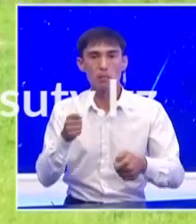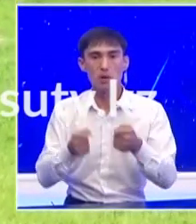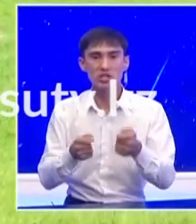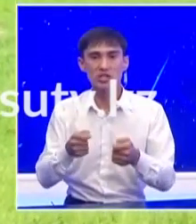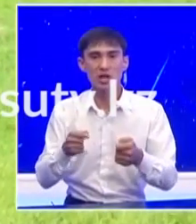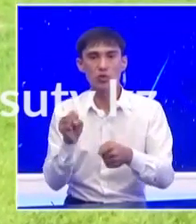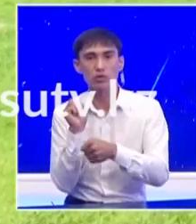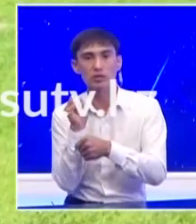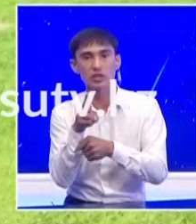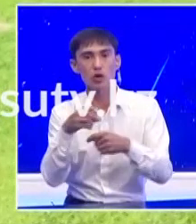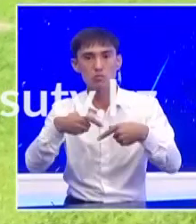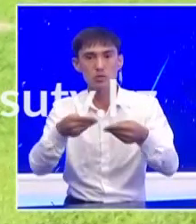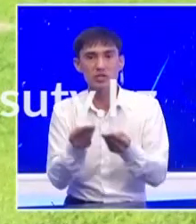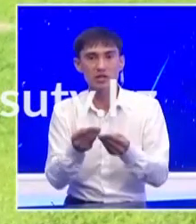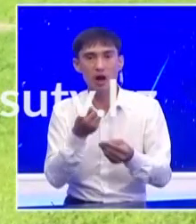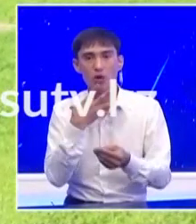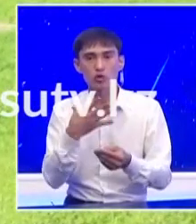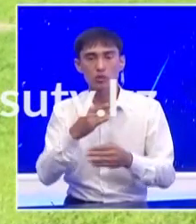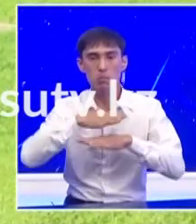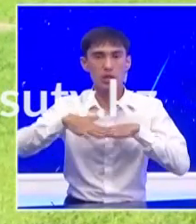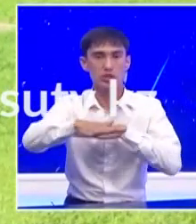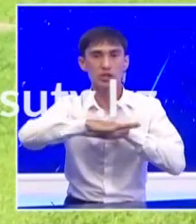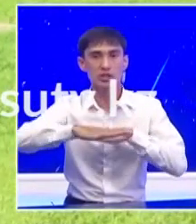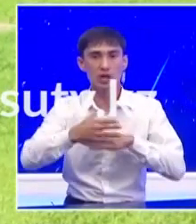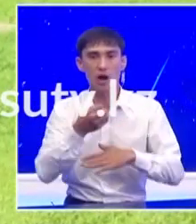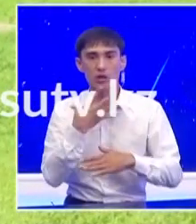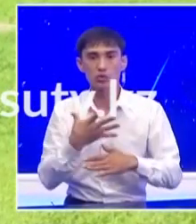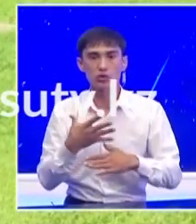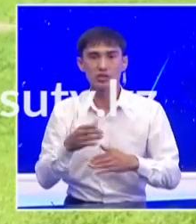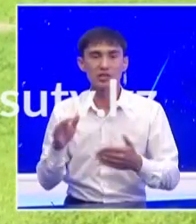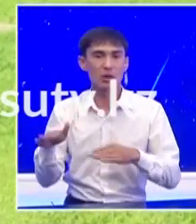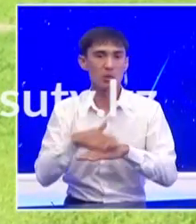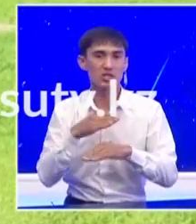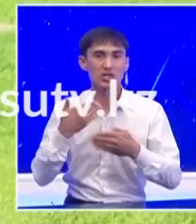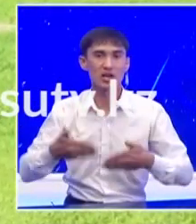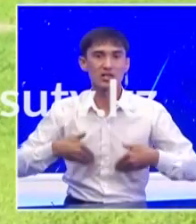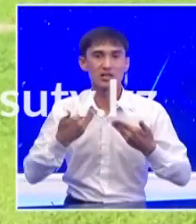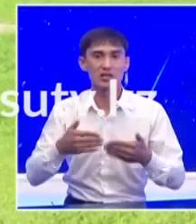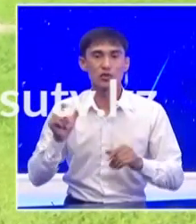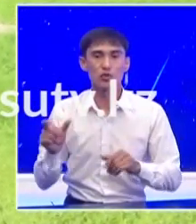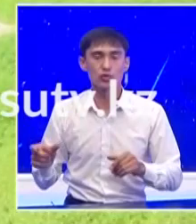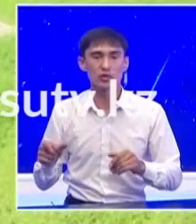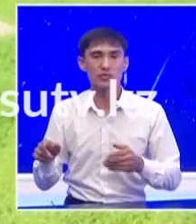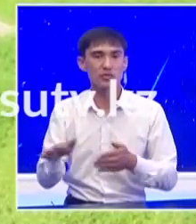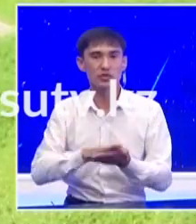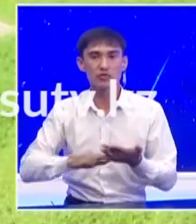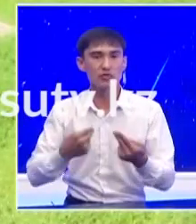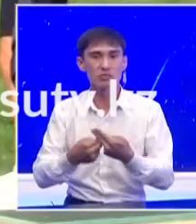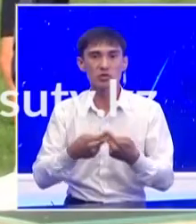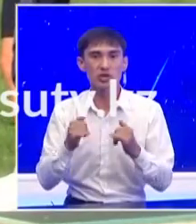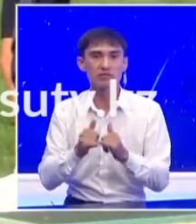кидают мишени, тоже очень хорошие. Площадки отличные, очень доброжелательные люди. Ничего не мешает спортсменам достичь высоких